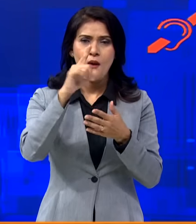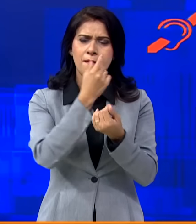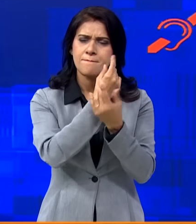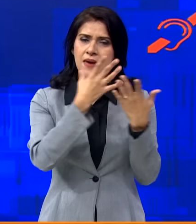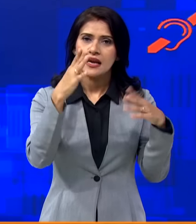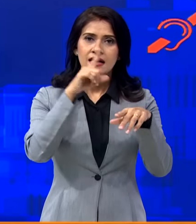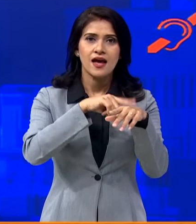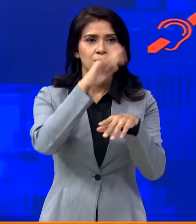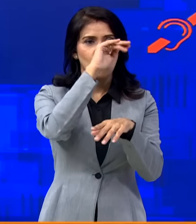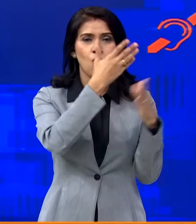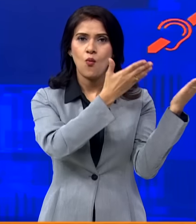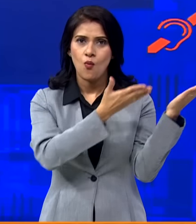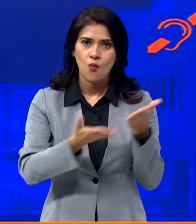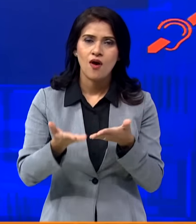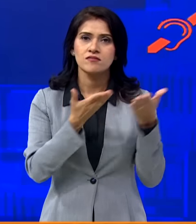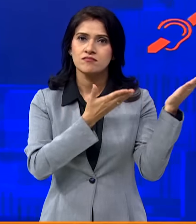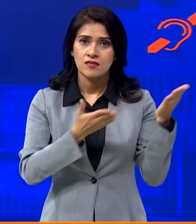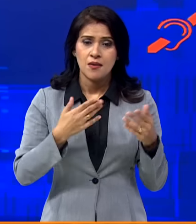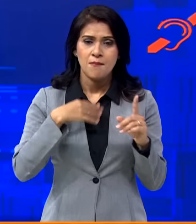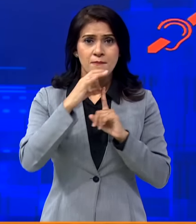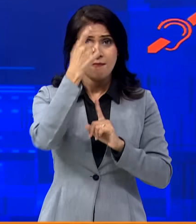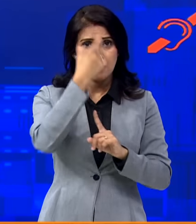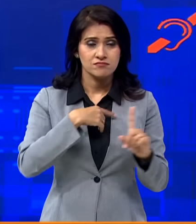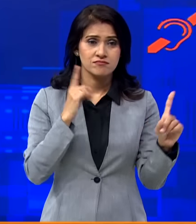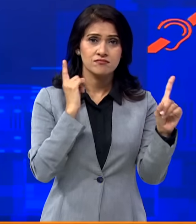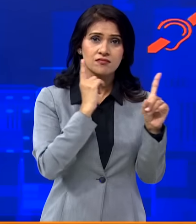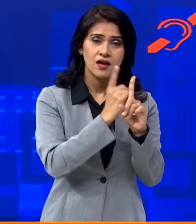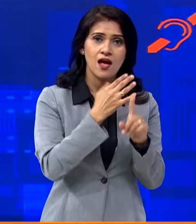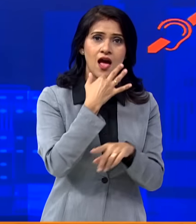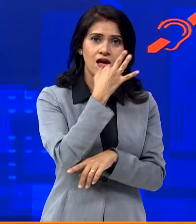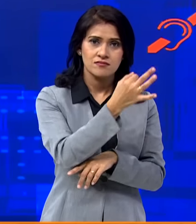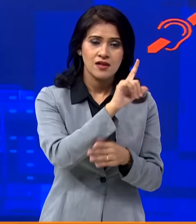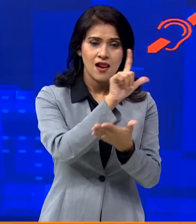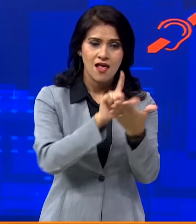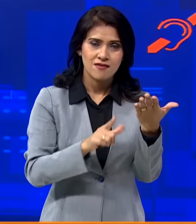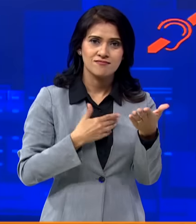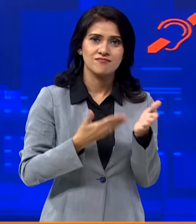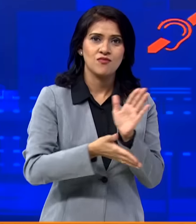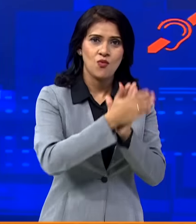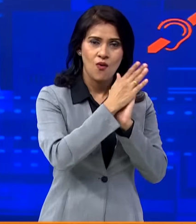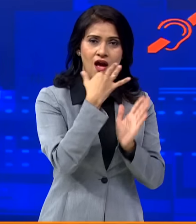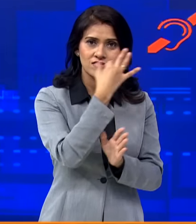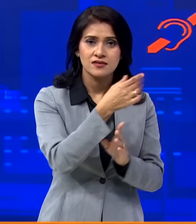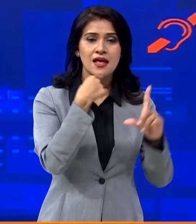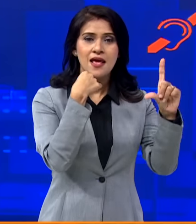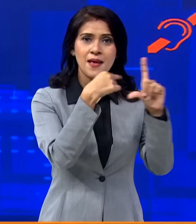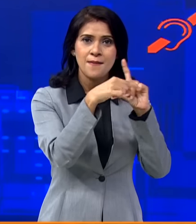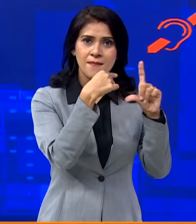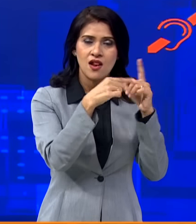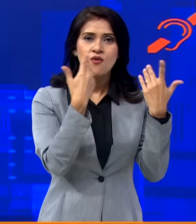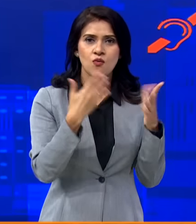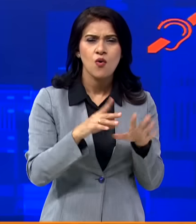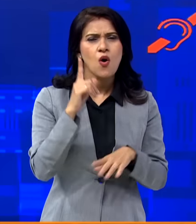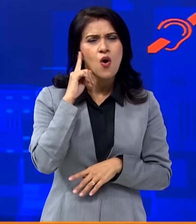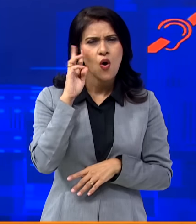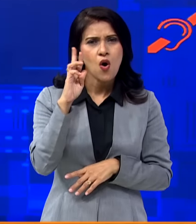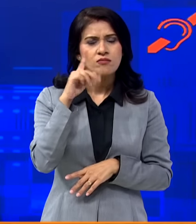भेजा है पर्सनली भी मैंने कहा चिट्ठी लिख के भी बुलाया मेल भी किया और मुझे उम्मीद है कि किस